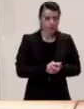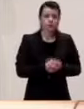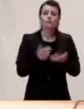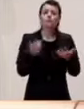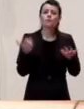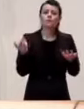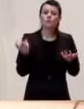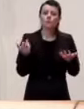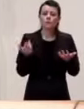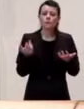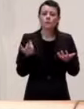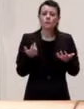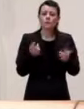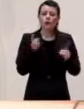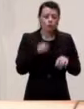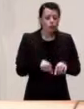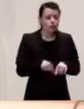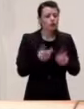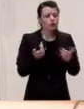l'accompagnamento dignitoso,